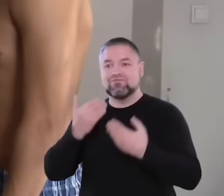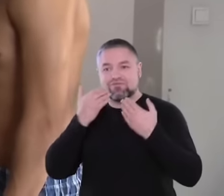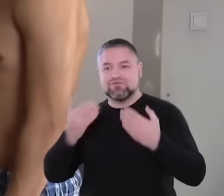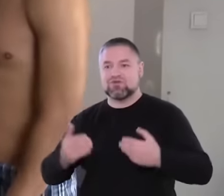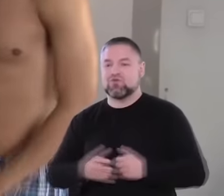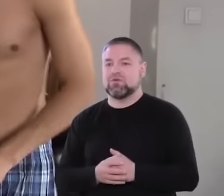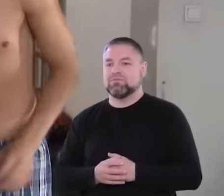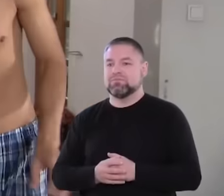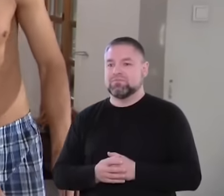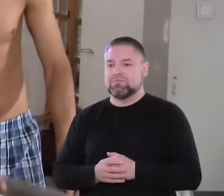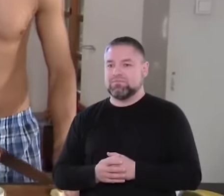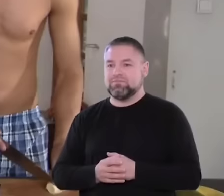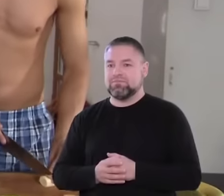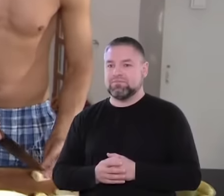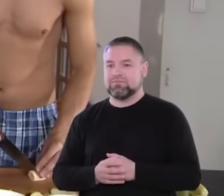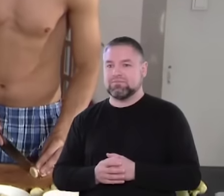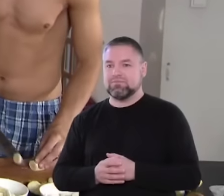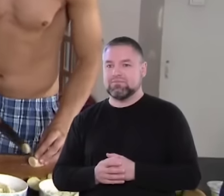Dziękuję. Proszę.